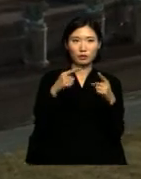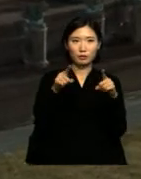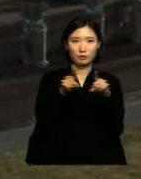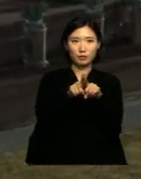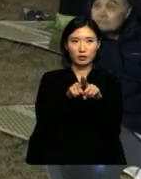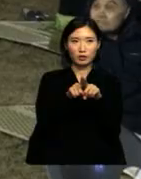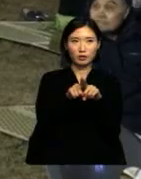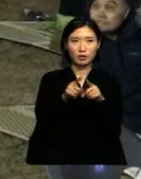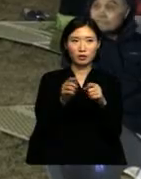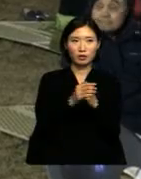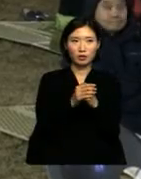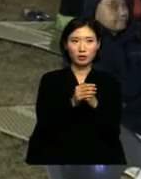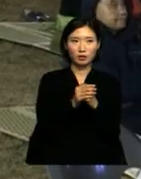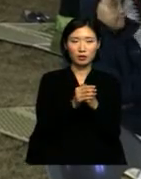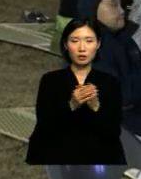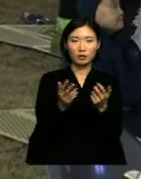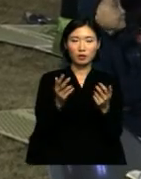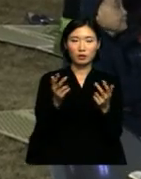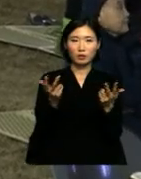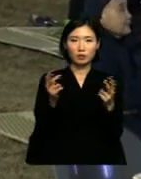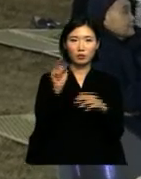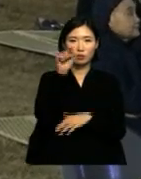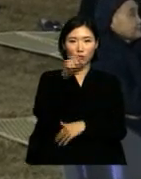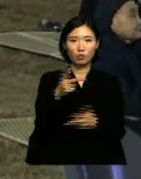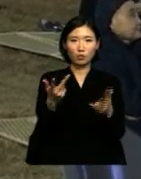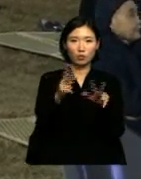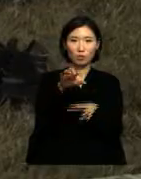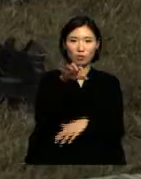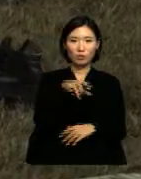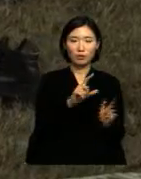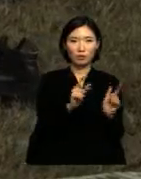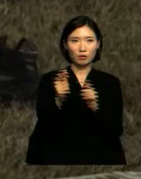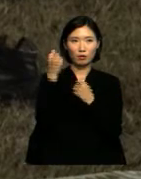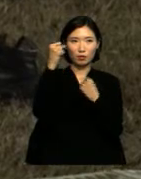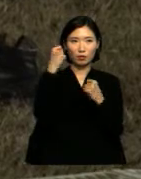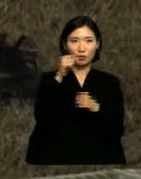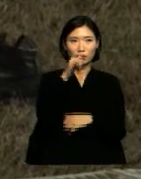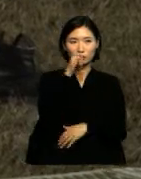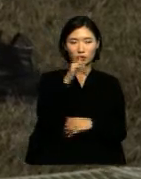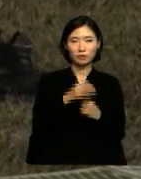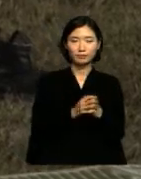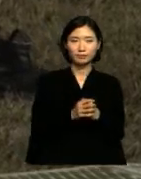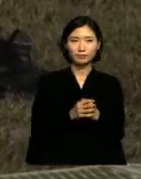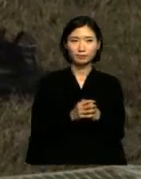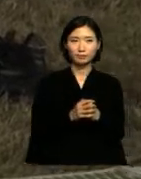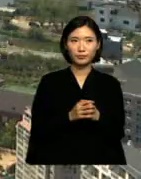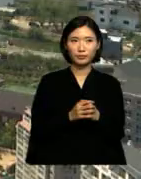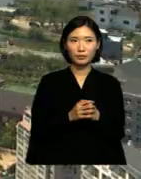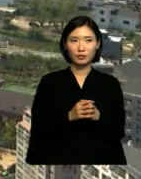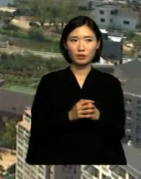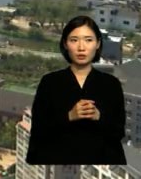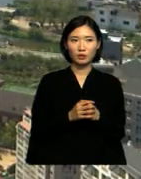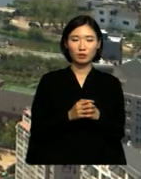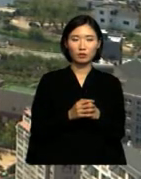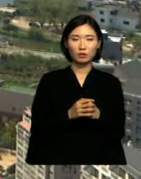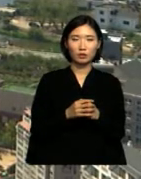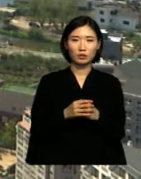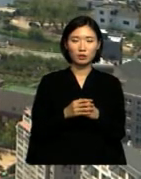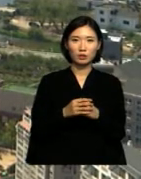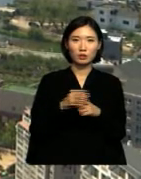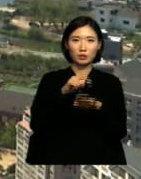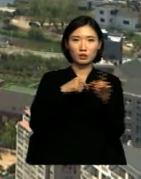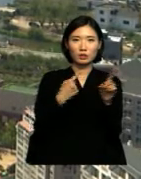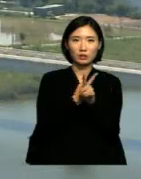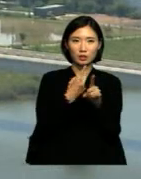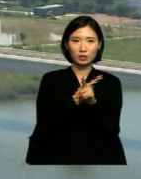위해 양평 시자파크 야외 무대에서는 각종 공연이 이어졌습니다. 한편 양평군이 구상 중인 힐링 특구의